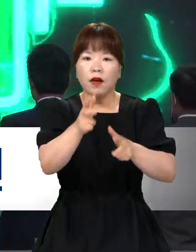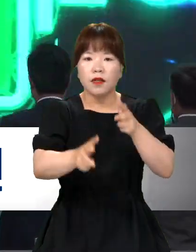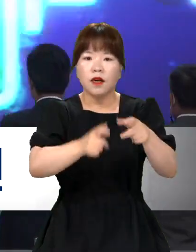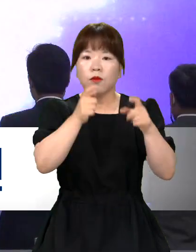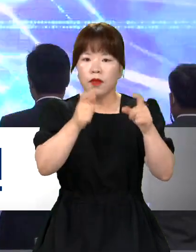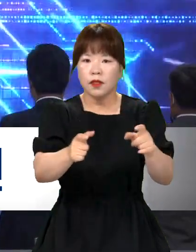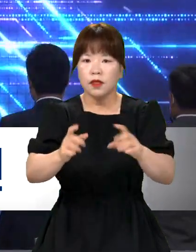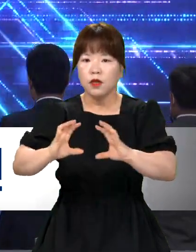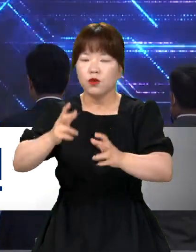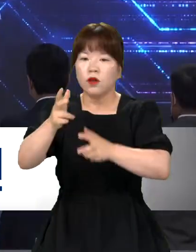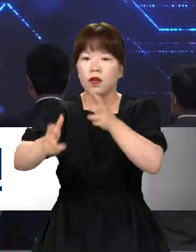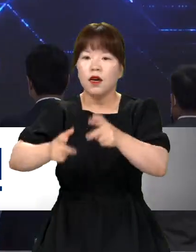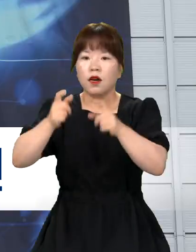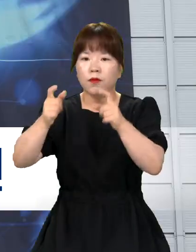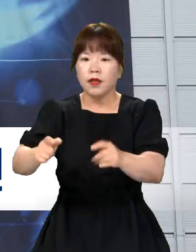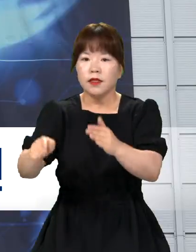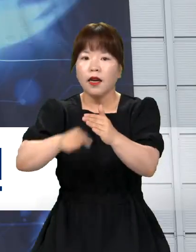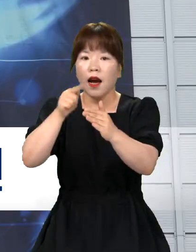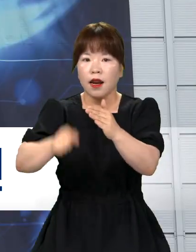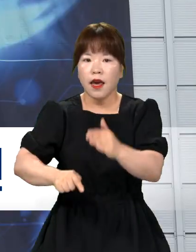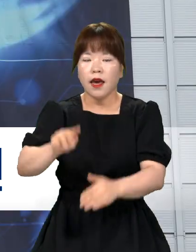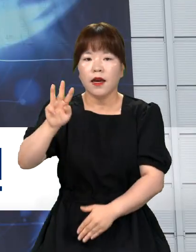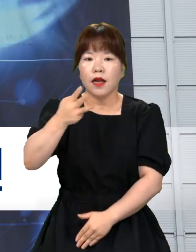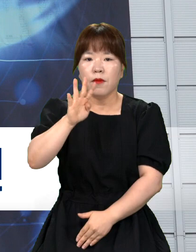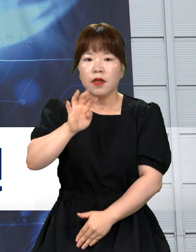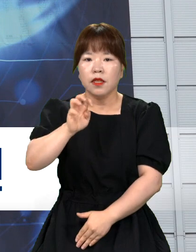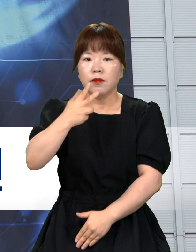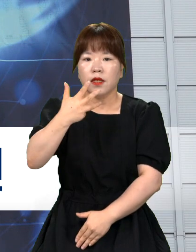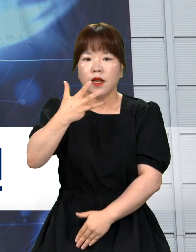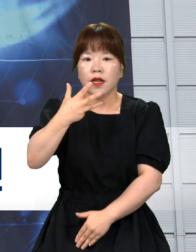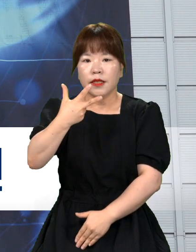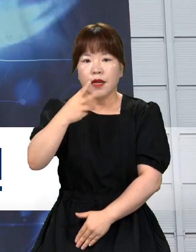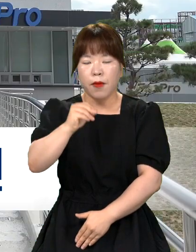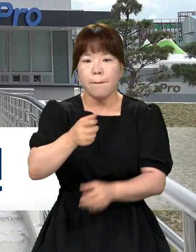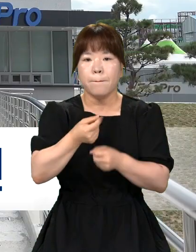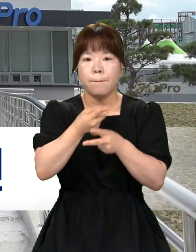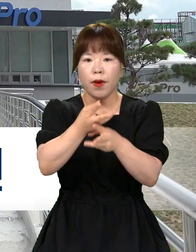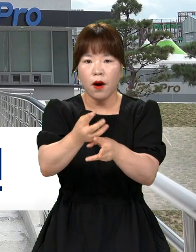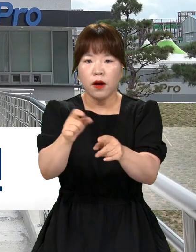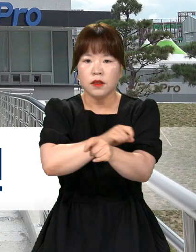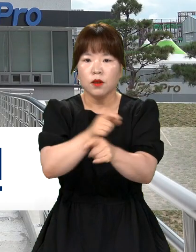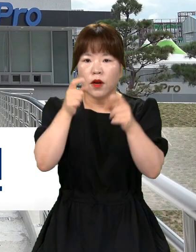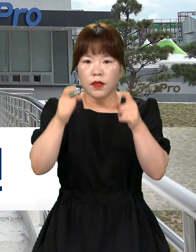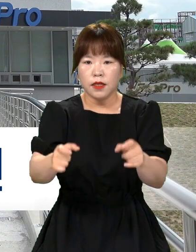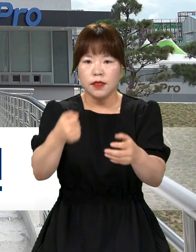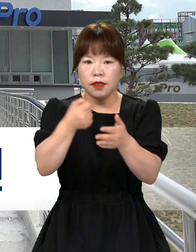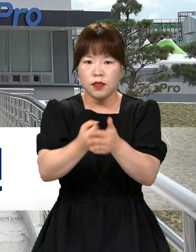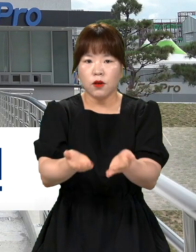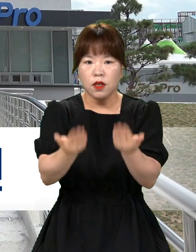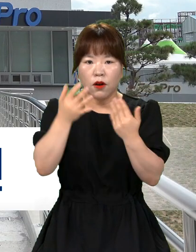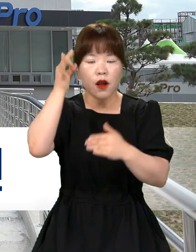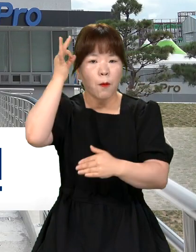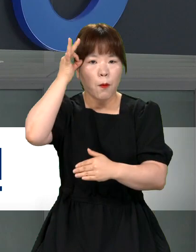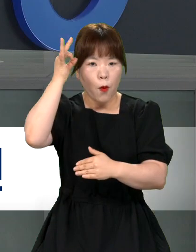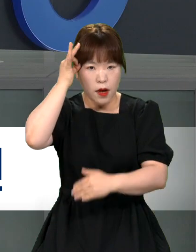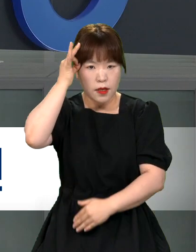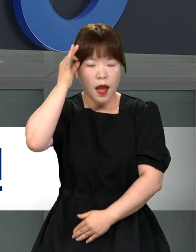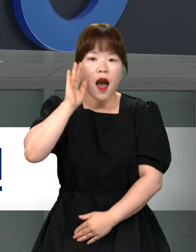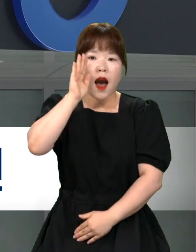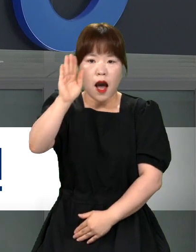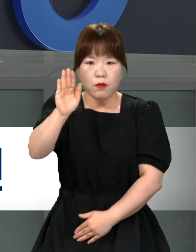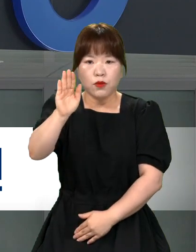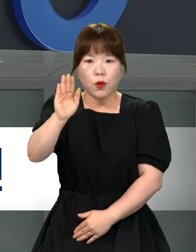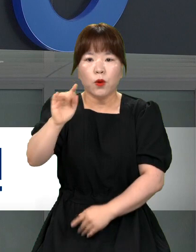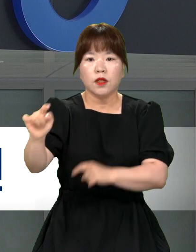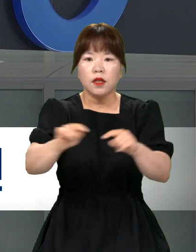영일만 산단과 블루밸리 국가산단 내 약 347만 평규모의 특화단지 지정을 이뤄낸 보황은 앞으로